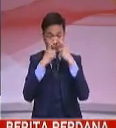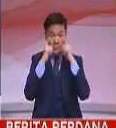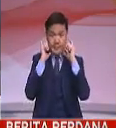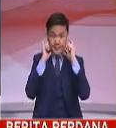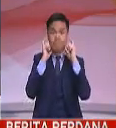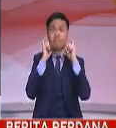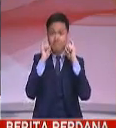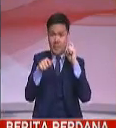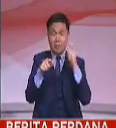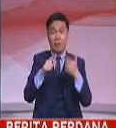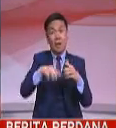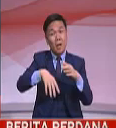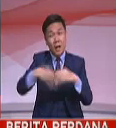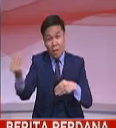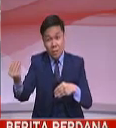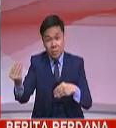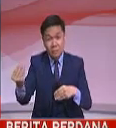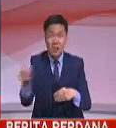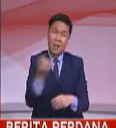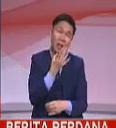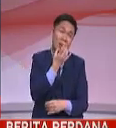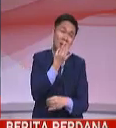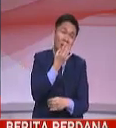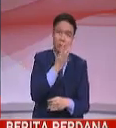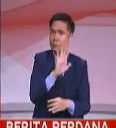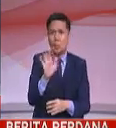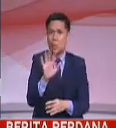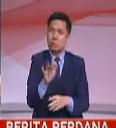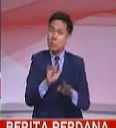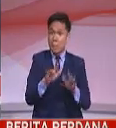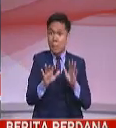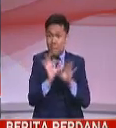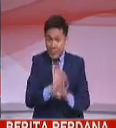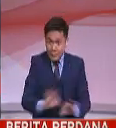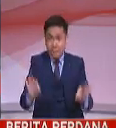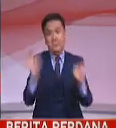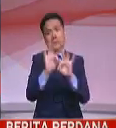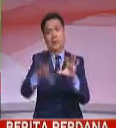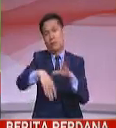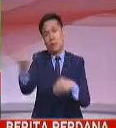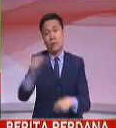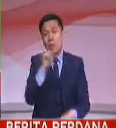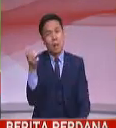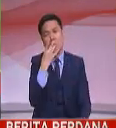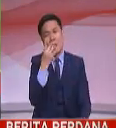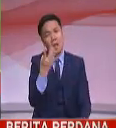keluar pun bila penting lah nak jumpa orang ke apa kan, hal-hal penting je lah kalau keluar.